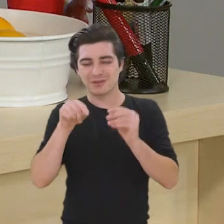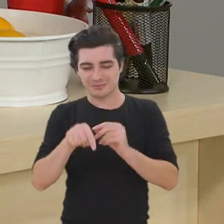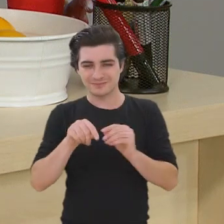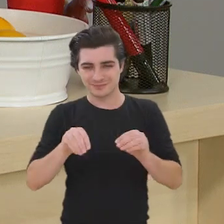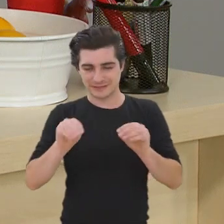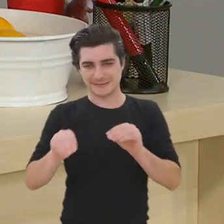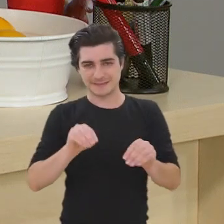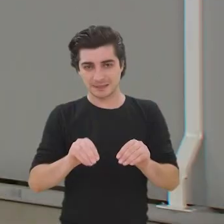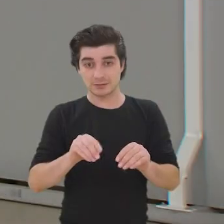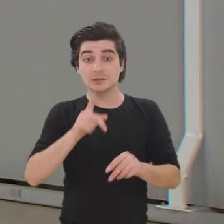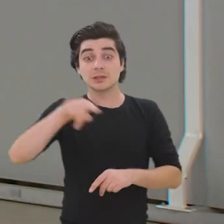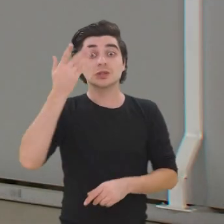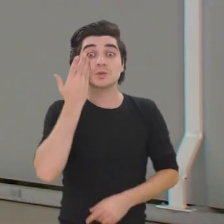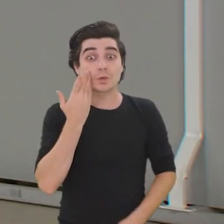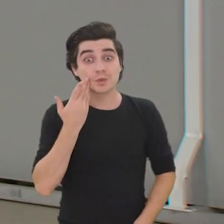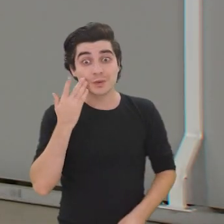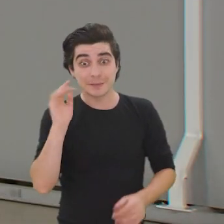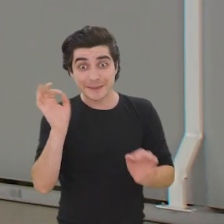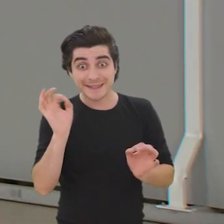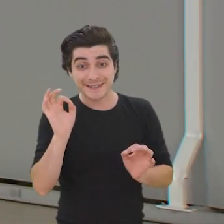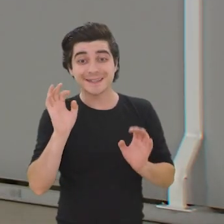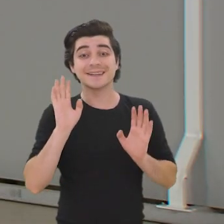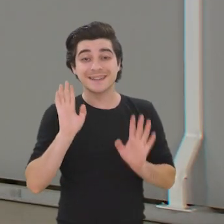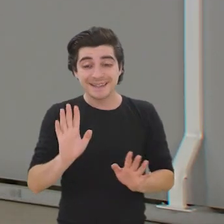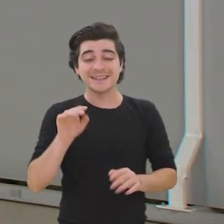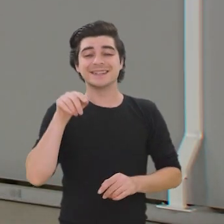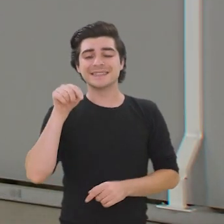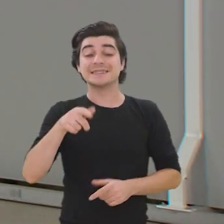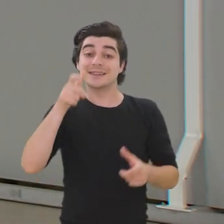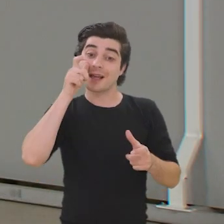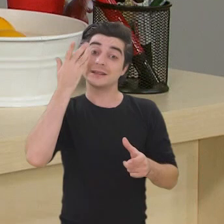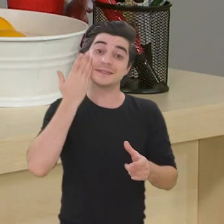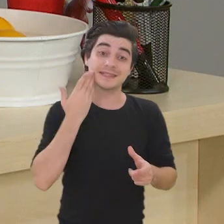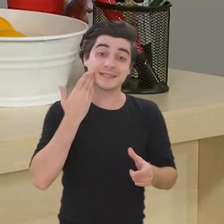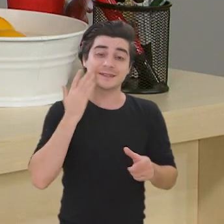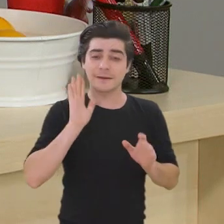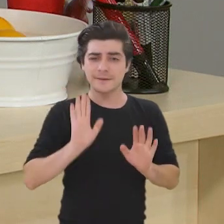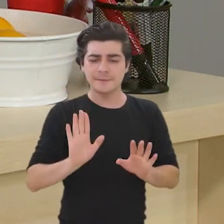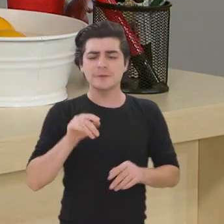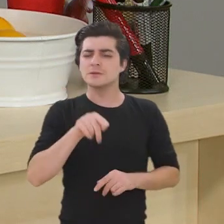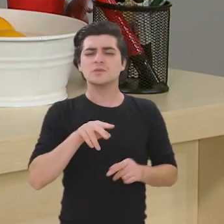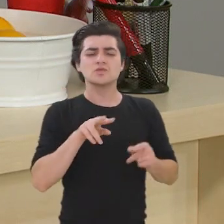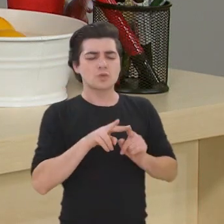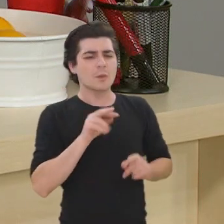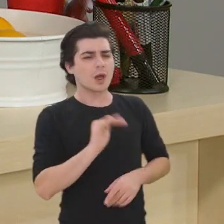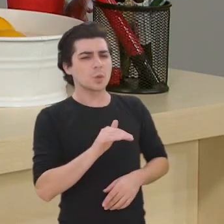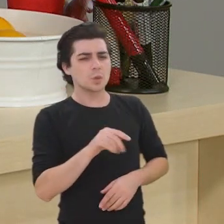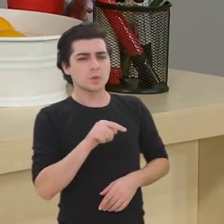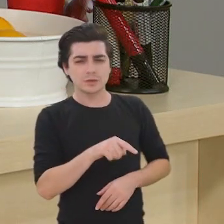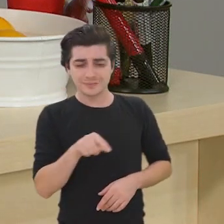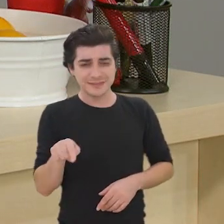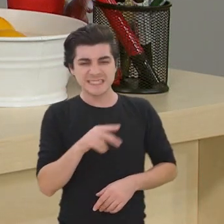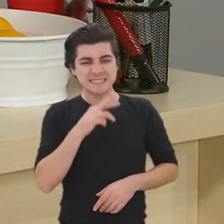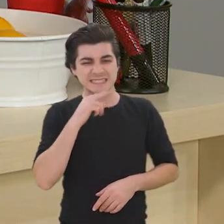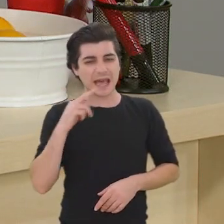Pomponlarımızı dizdik. Sizler de izliyor musunuz bizi? Evet, şimdi dikkatlice izleyin. Nur Banu,